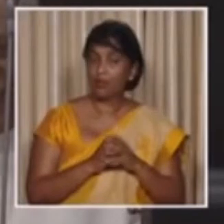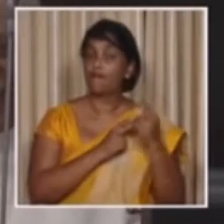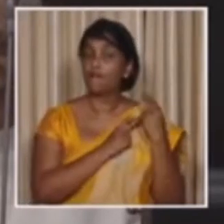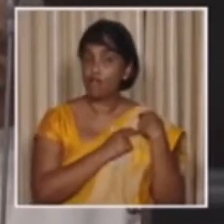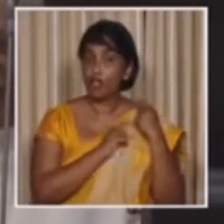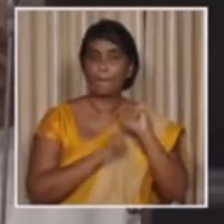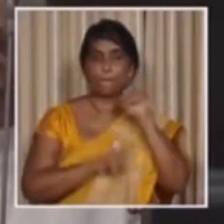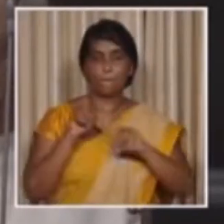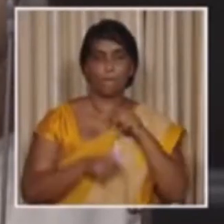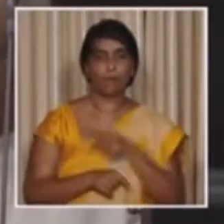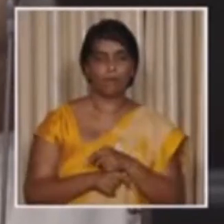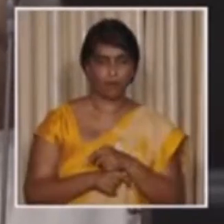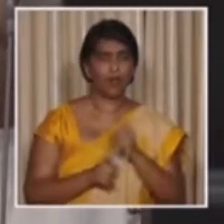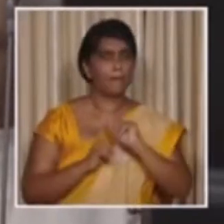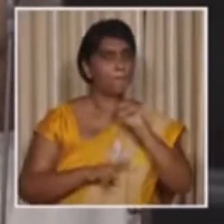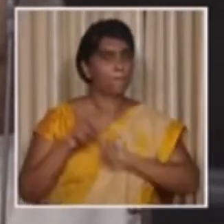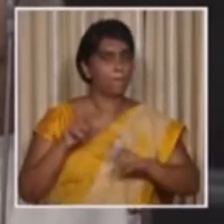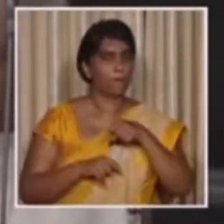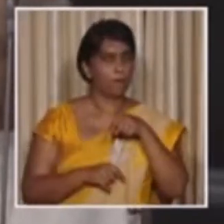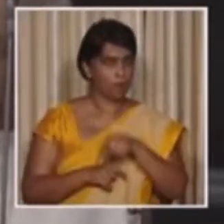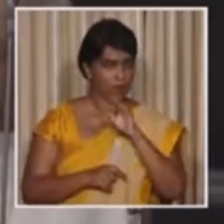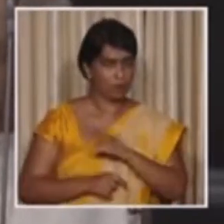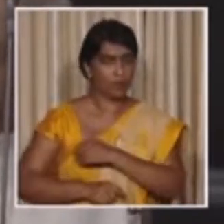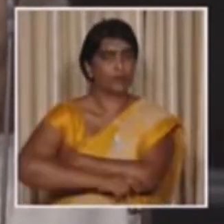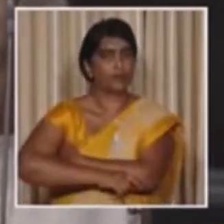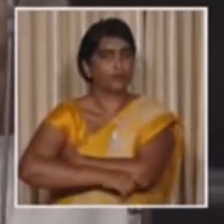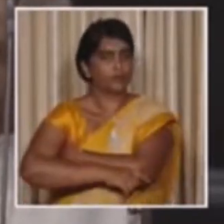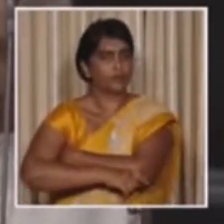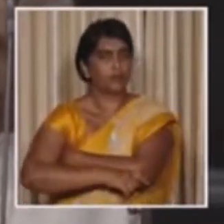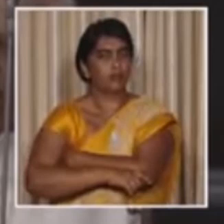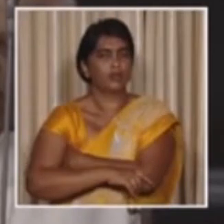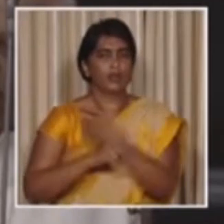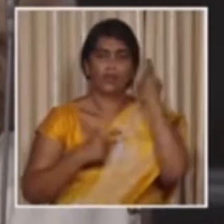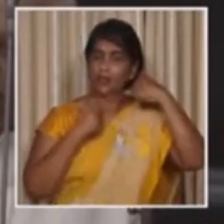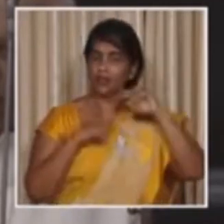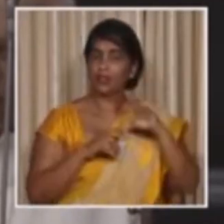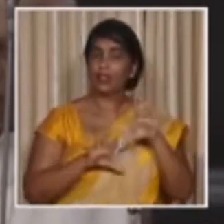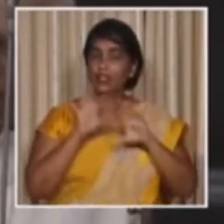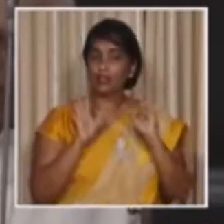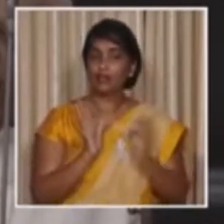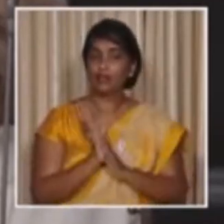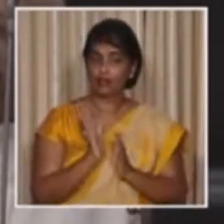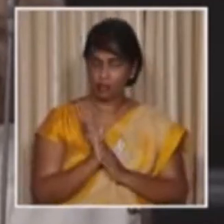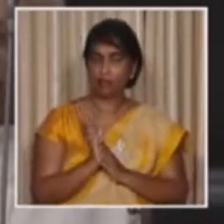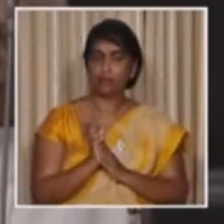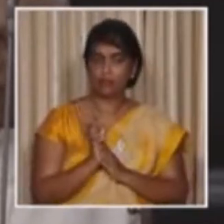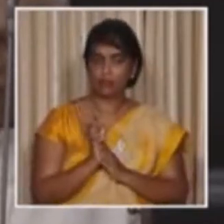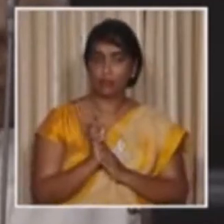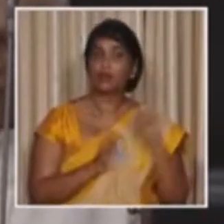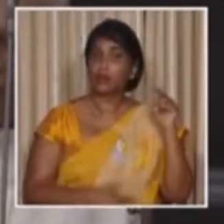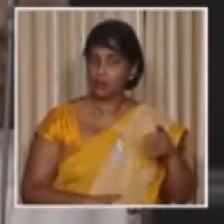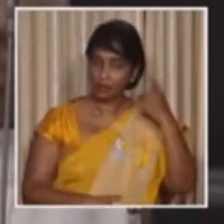කියන්නේ පාර්ලිමේන්තුවට. ඉතින් මේ පාර්ලිමේන්තුවේ තියෙනවා දැන්ට මම දැක්කා යෝජනාවක් තේරුම්කාරක සභාවක් පත් කරන්න කියලා.